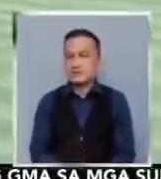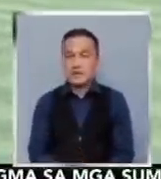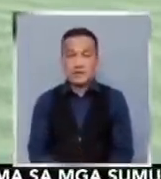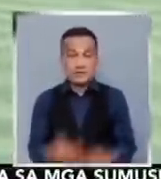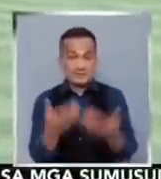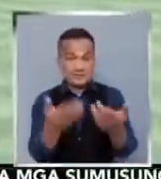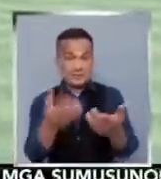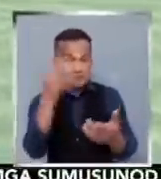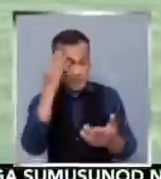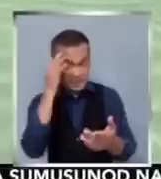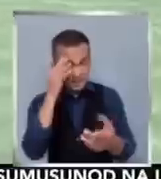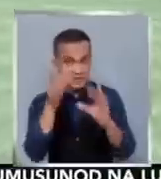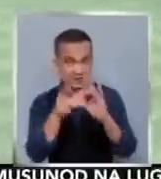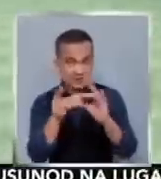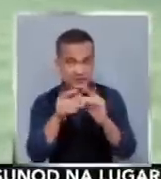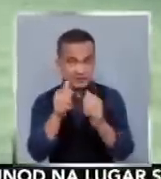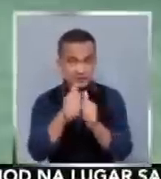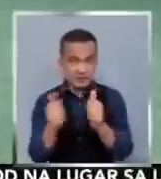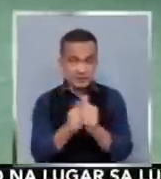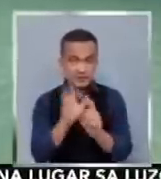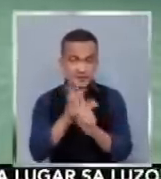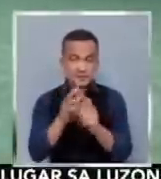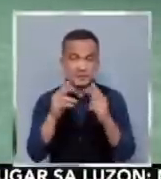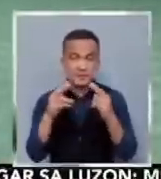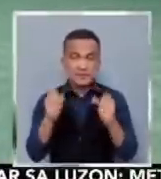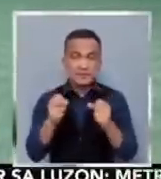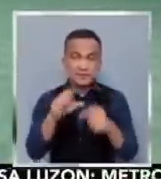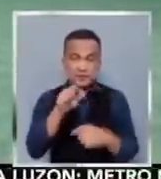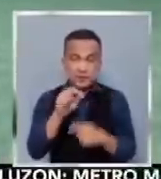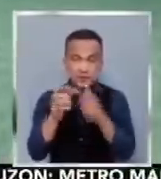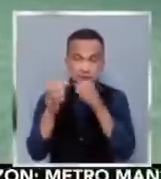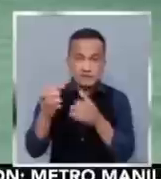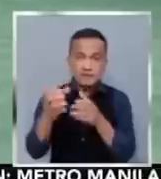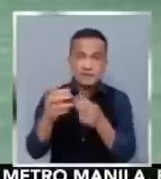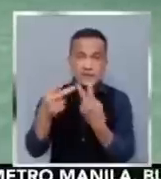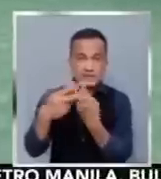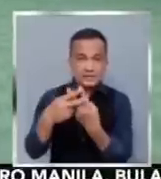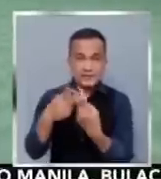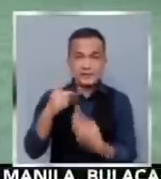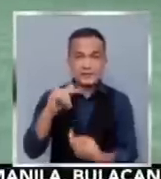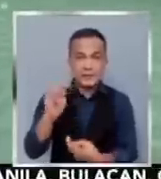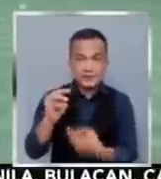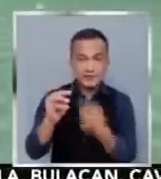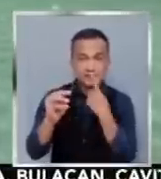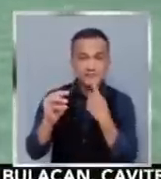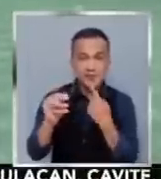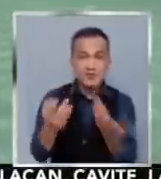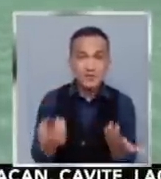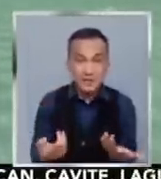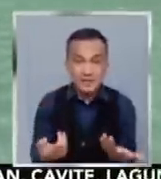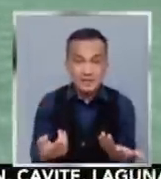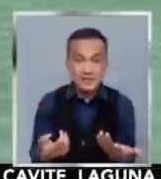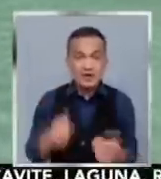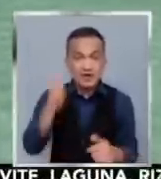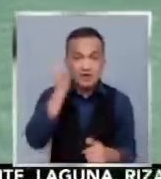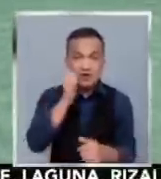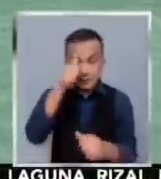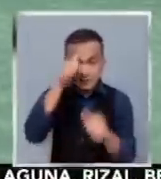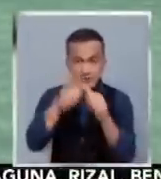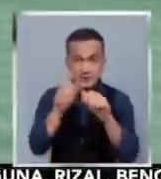ang trivia sa likod ng viral na balita, i-tweet o i-comment lang, hashtag Kuya Kim. Ano na? Laging tandaan,